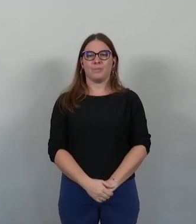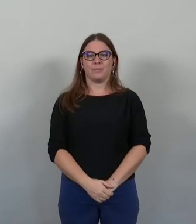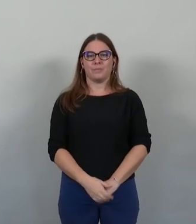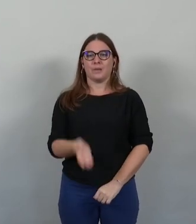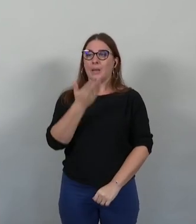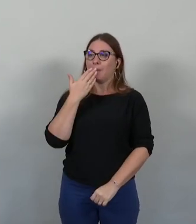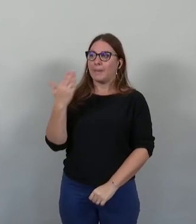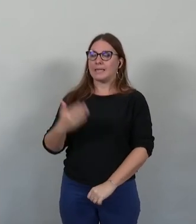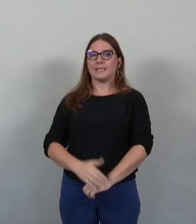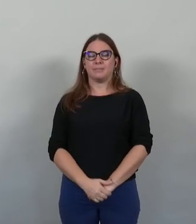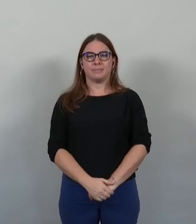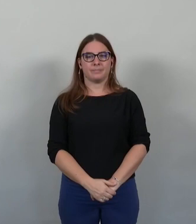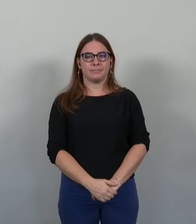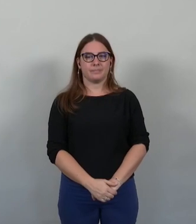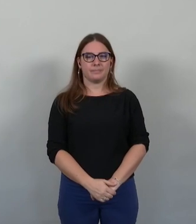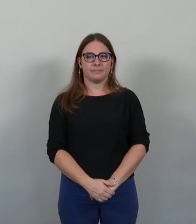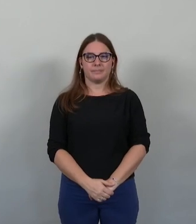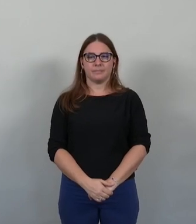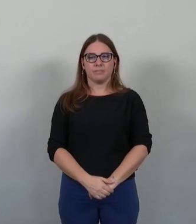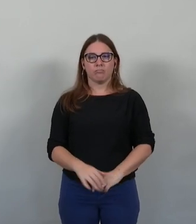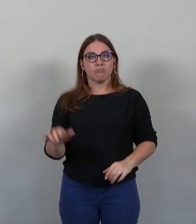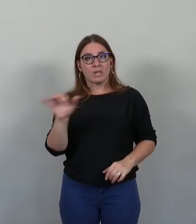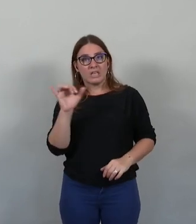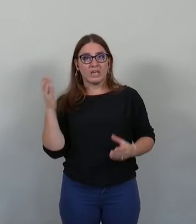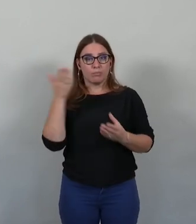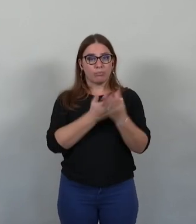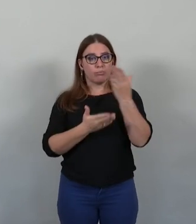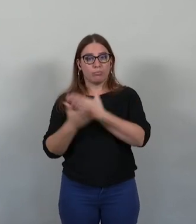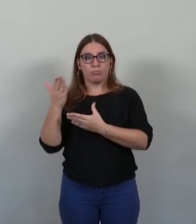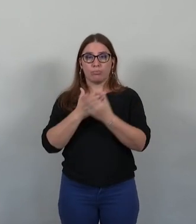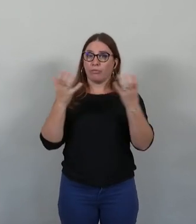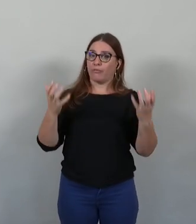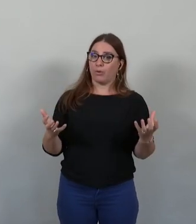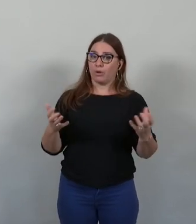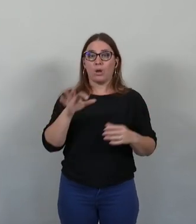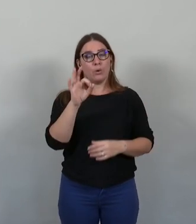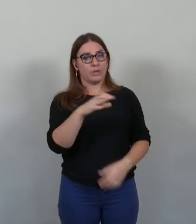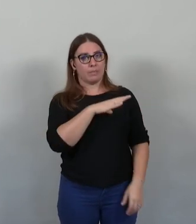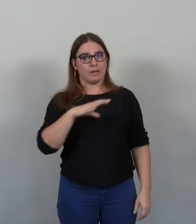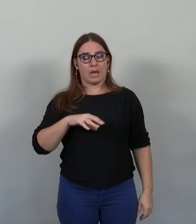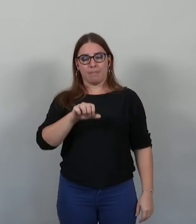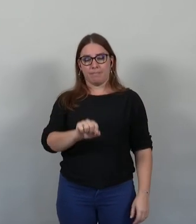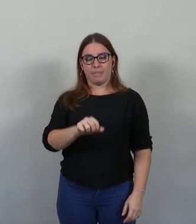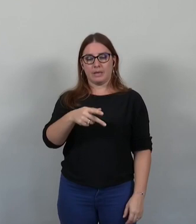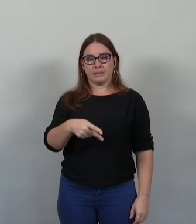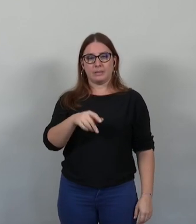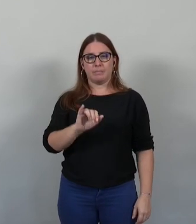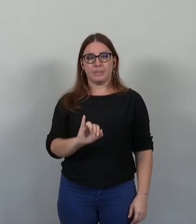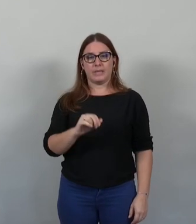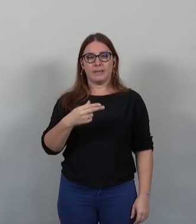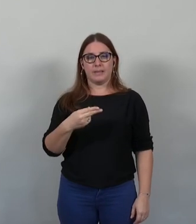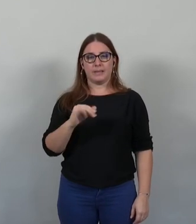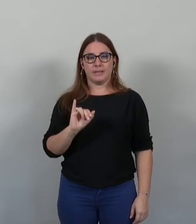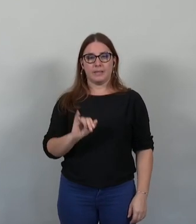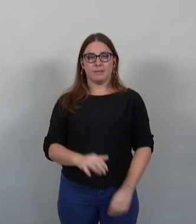merci beaucoup il y a-t-il une demande d'intervention sur cette école du vélo de Grenoble oui madame spini vous avez la